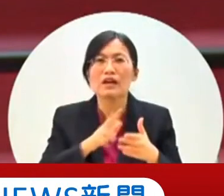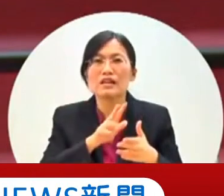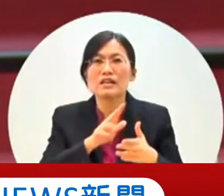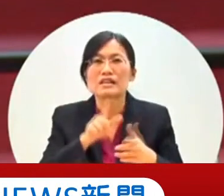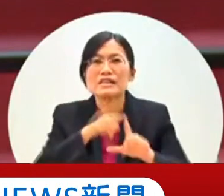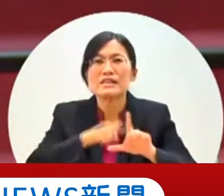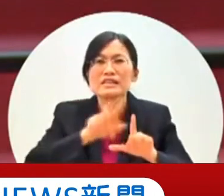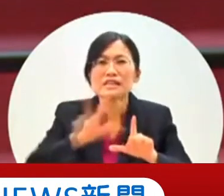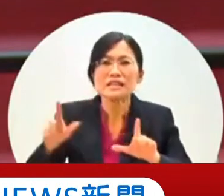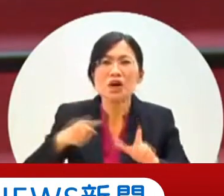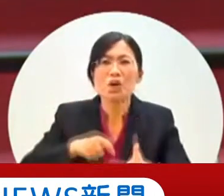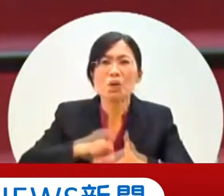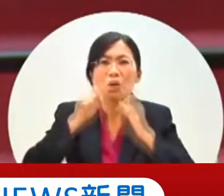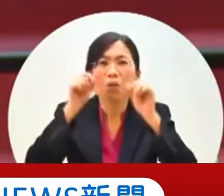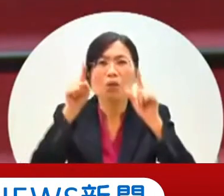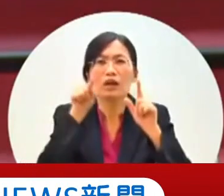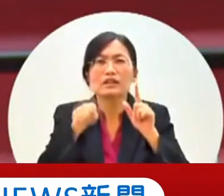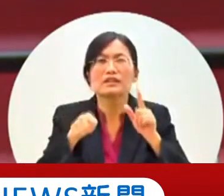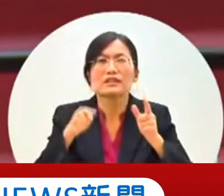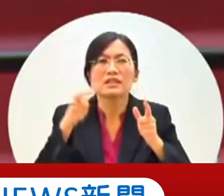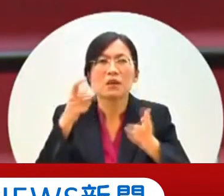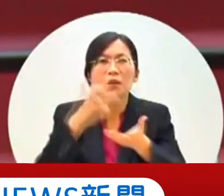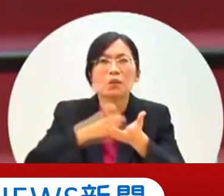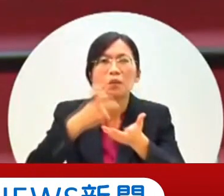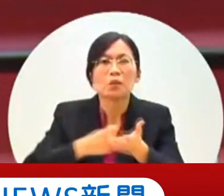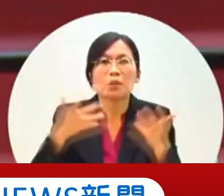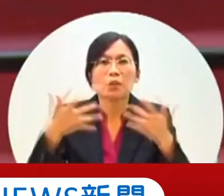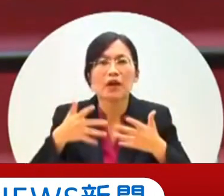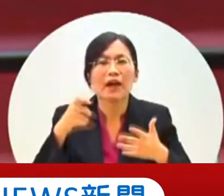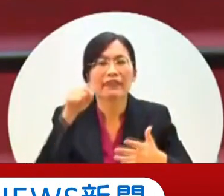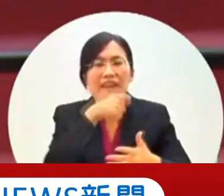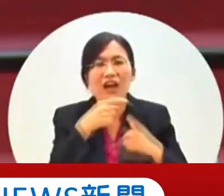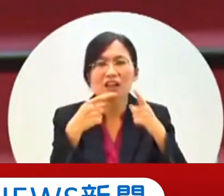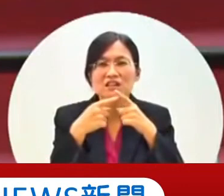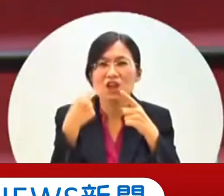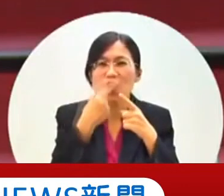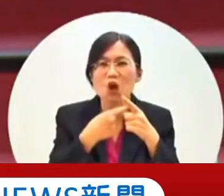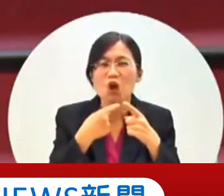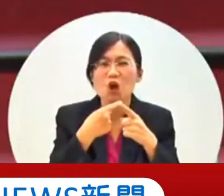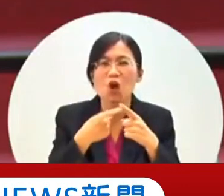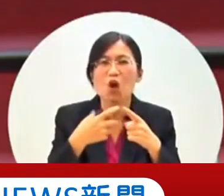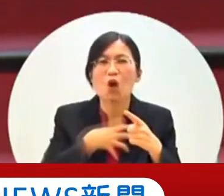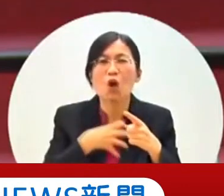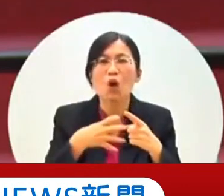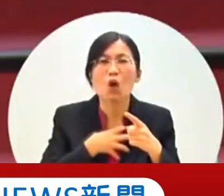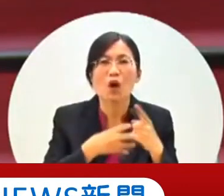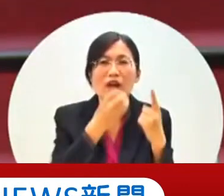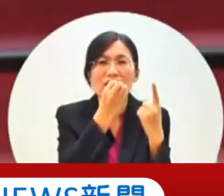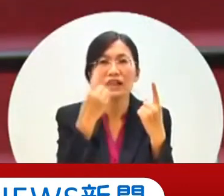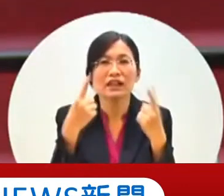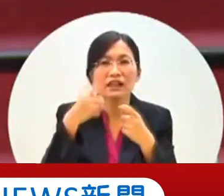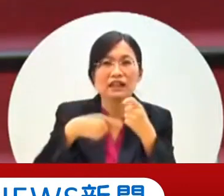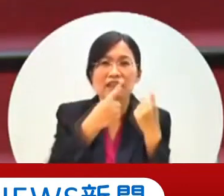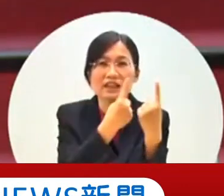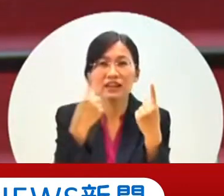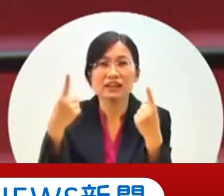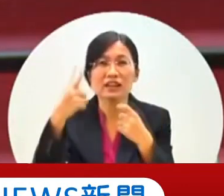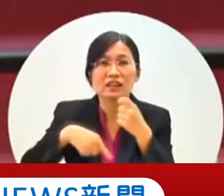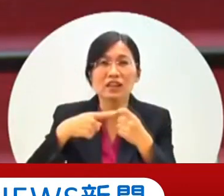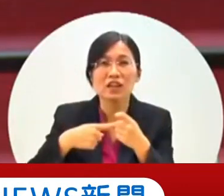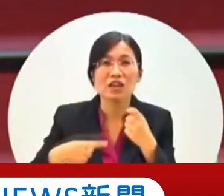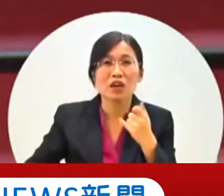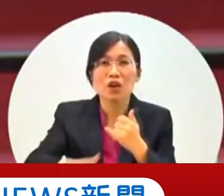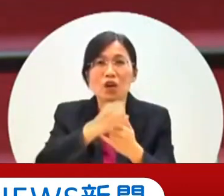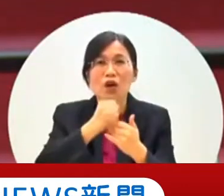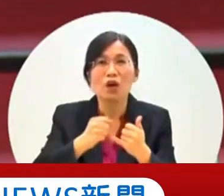一个严肃且急迫的问题：台湾的人口危机。从2010年至2011年，全国婴儿出